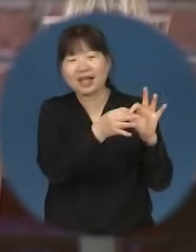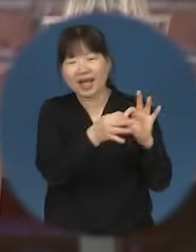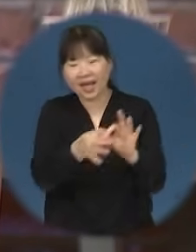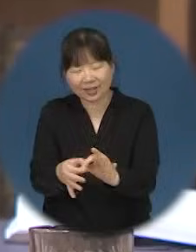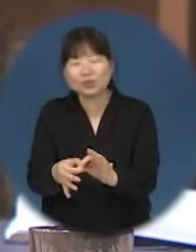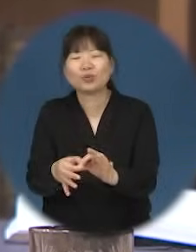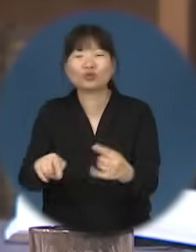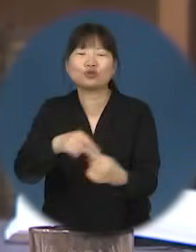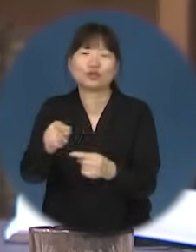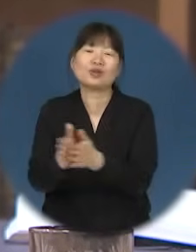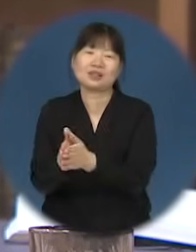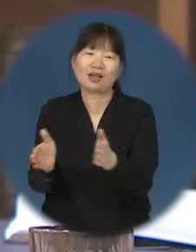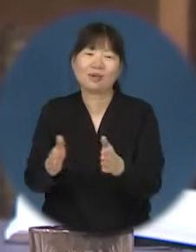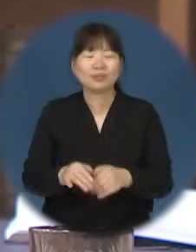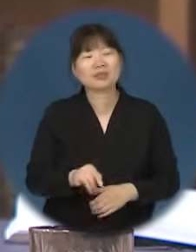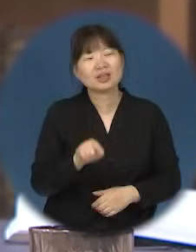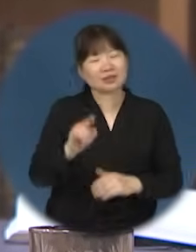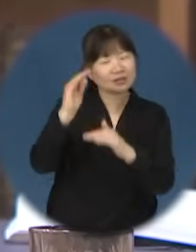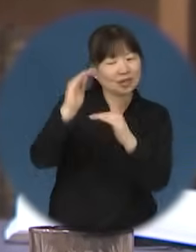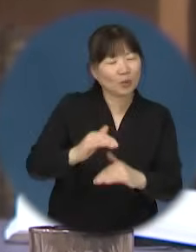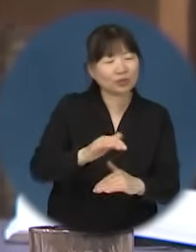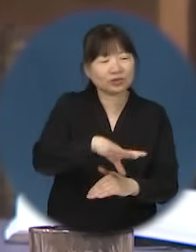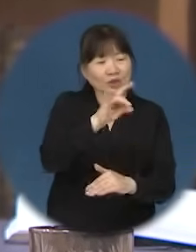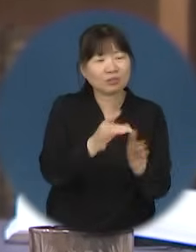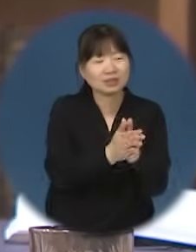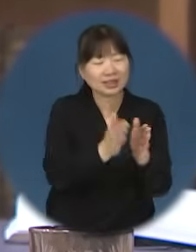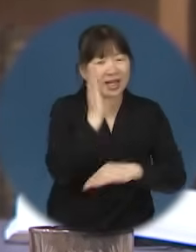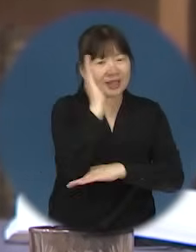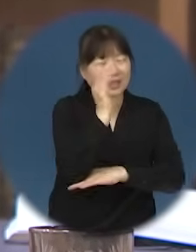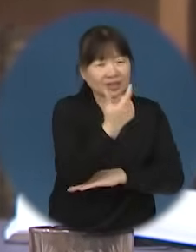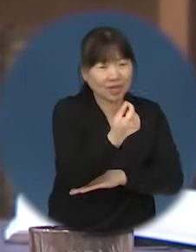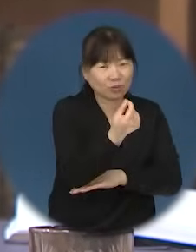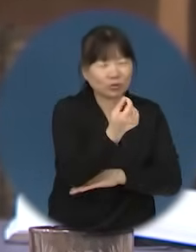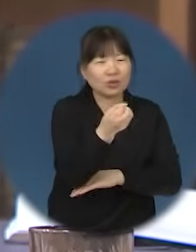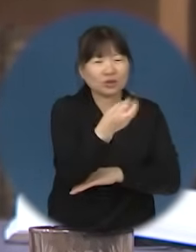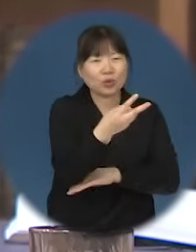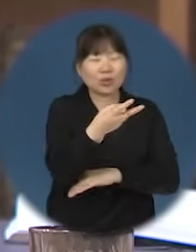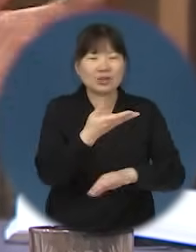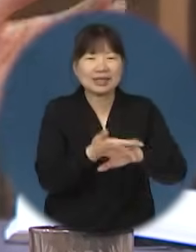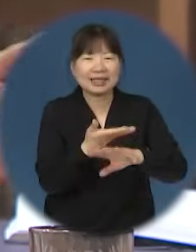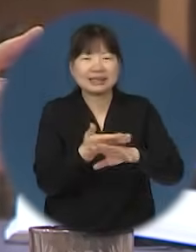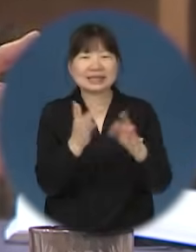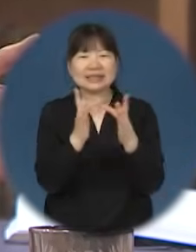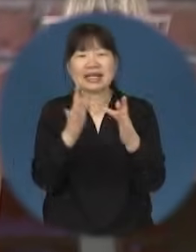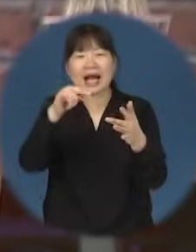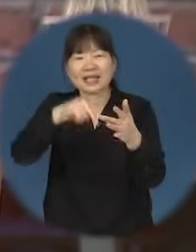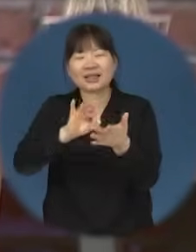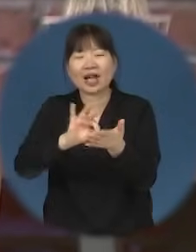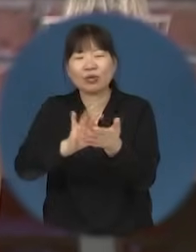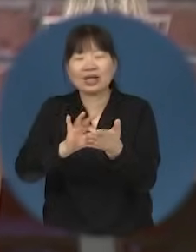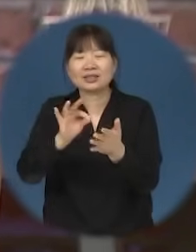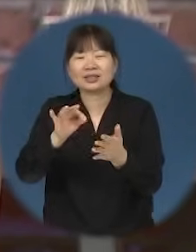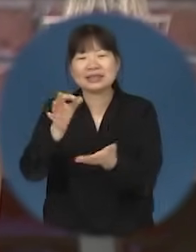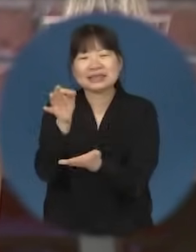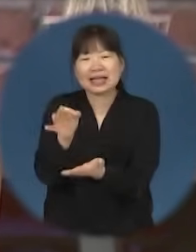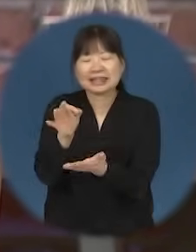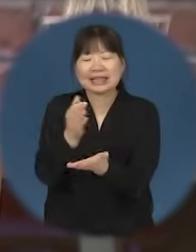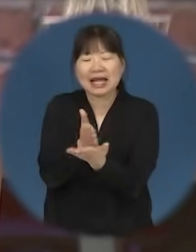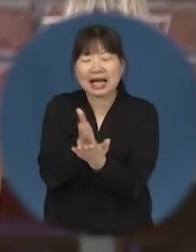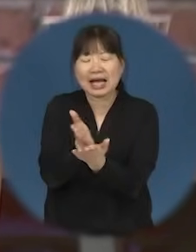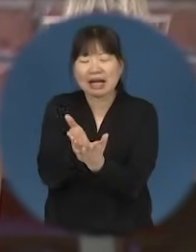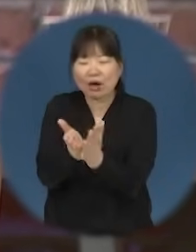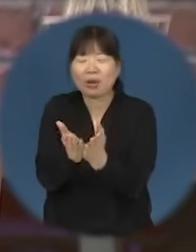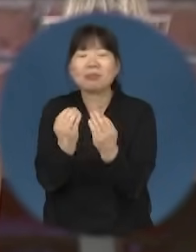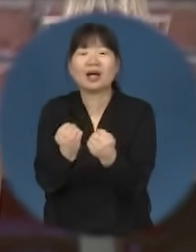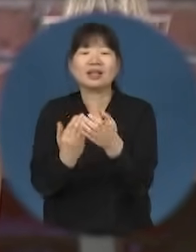보면 되겠죠. 그건 이제 시작이고, 시작이죠. 그 다음에는 또 다른 그런 가상자산들이 많이 생겼잖아요. 예, 많이 생겼습니다.